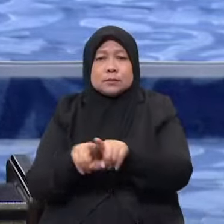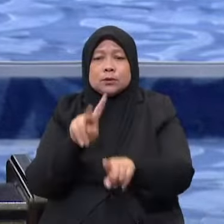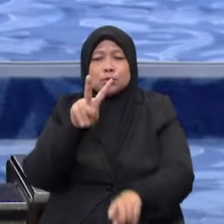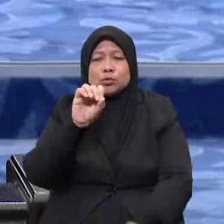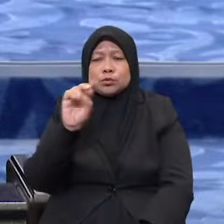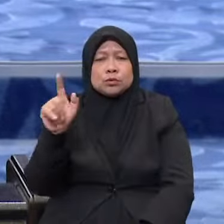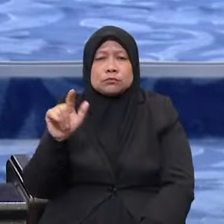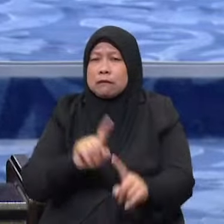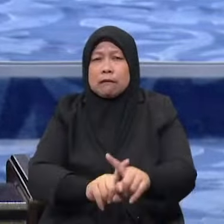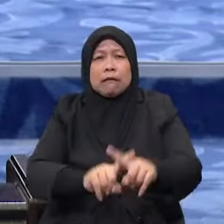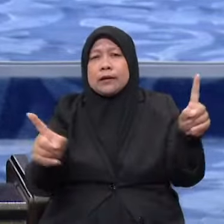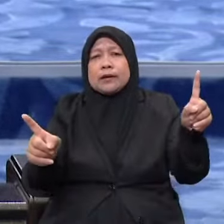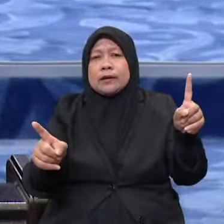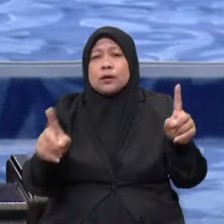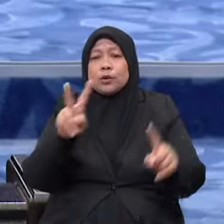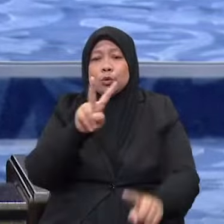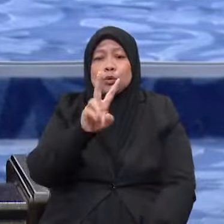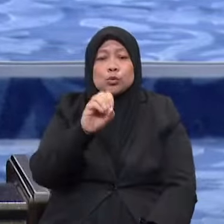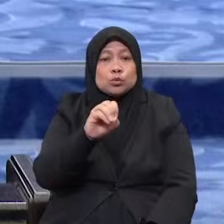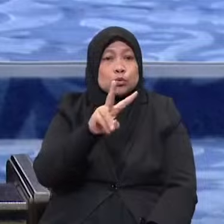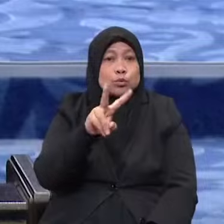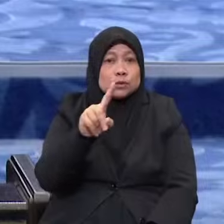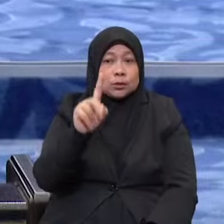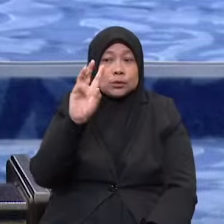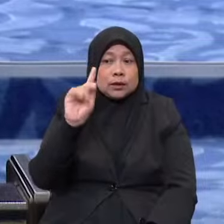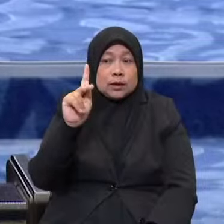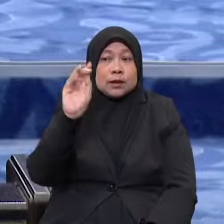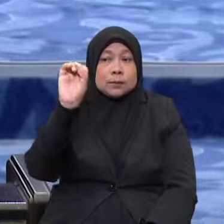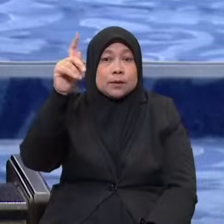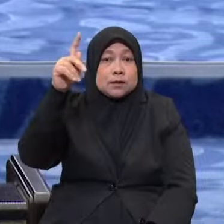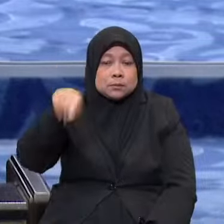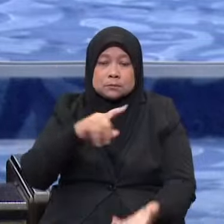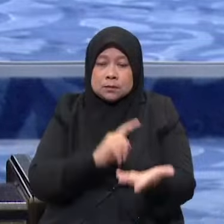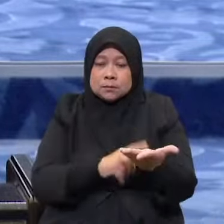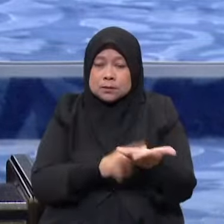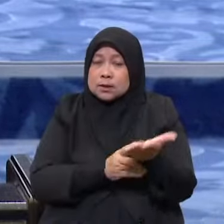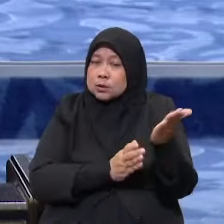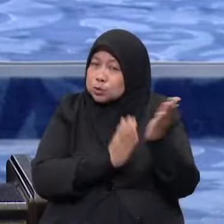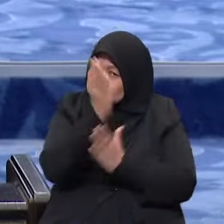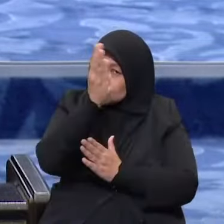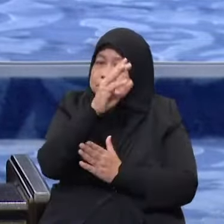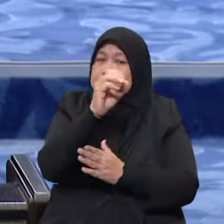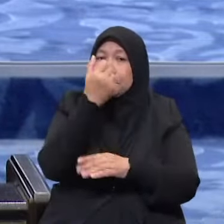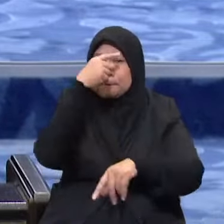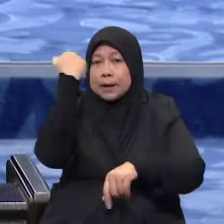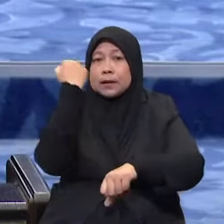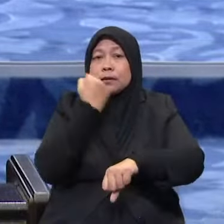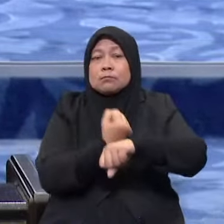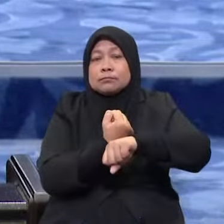2021. 2021 KWSP runding terus dengan BlackRock.